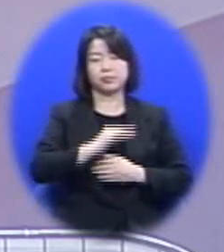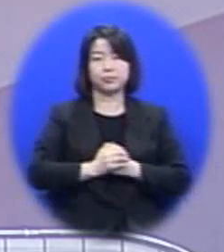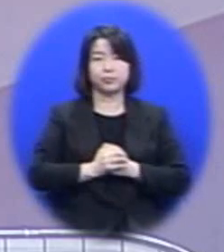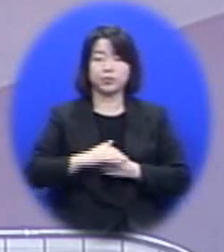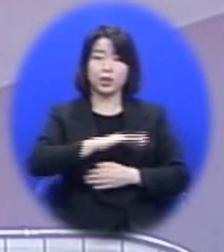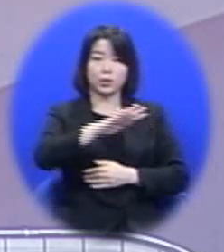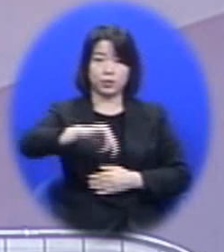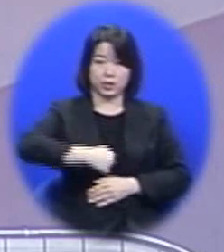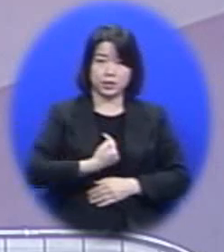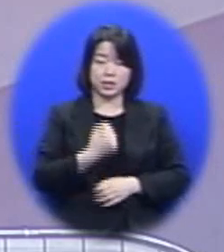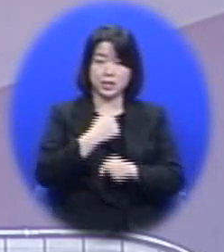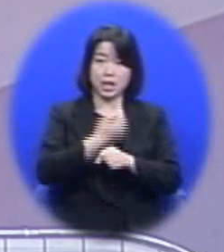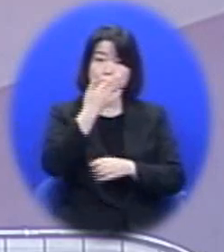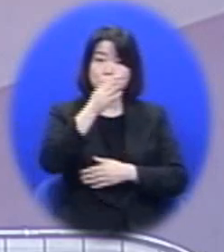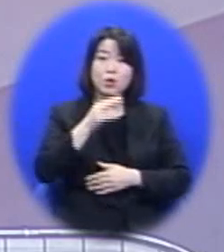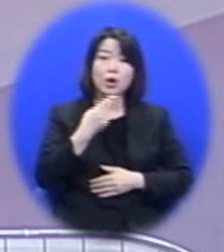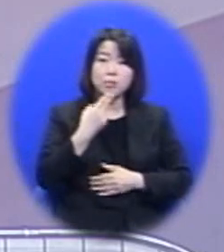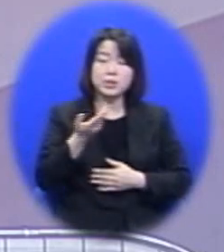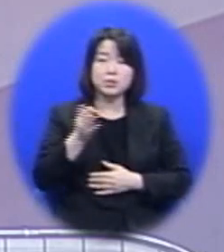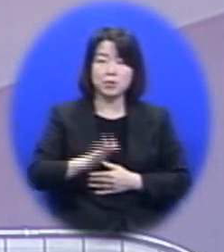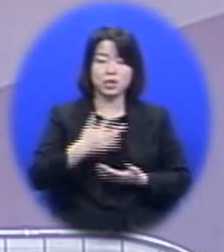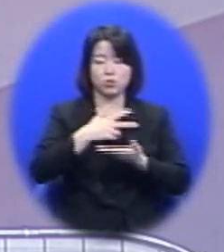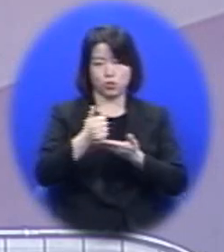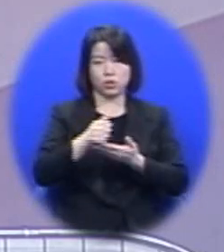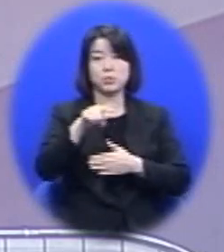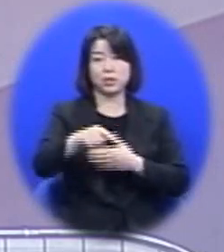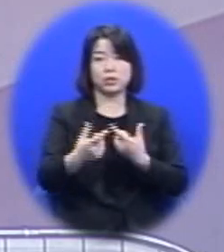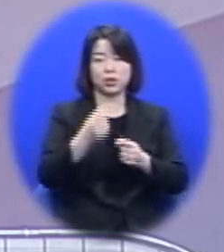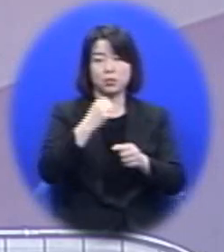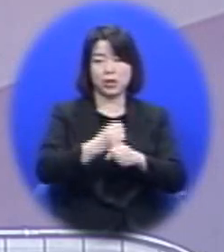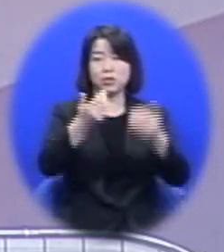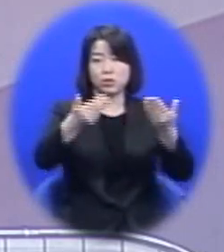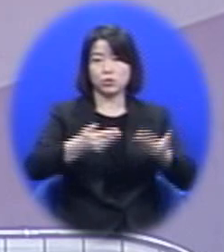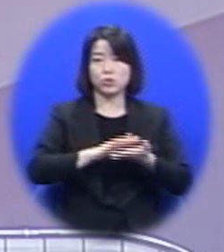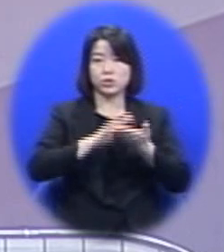우리 자신이 할 수 없지만 주님이 그렇게 해주십니다.